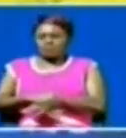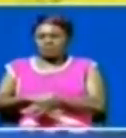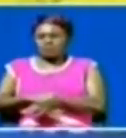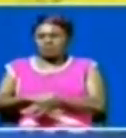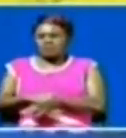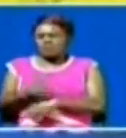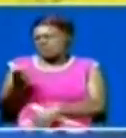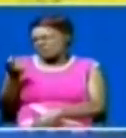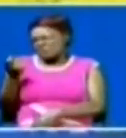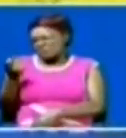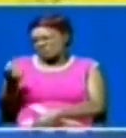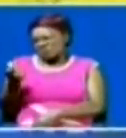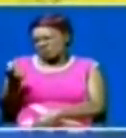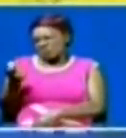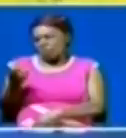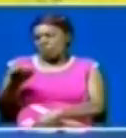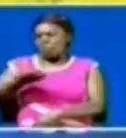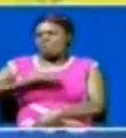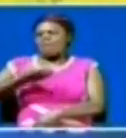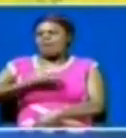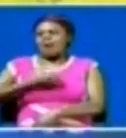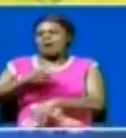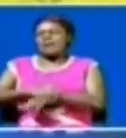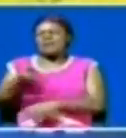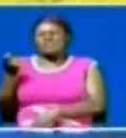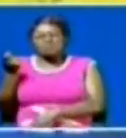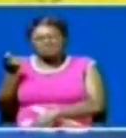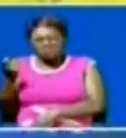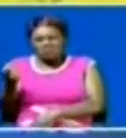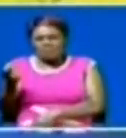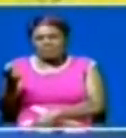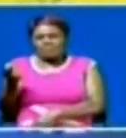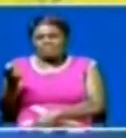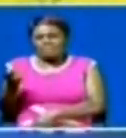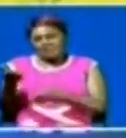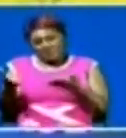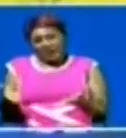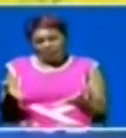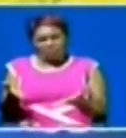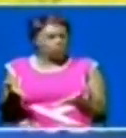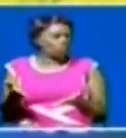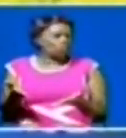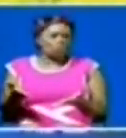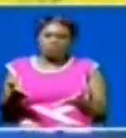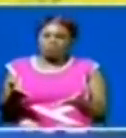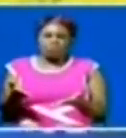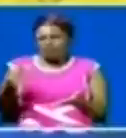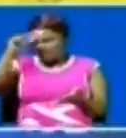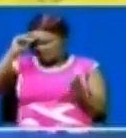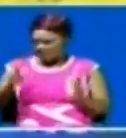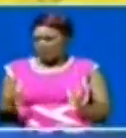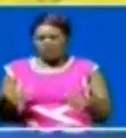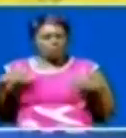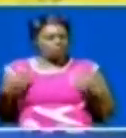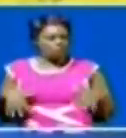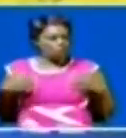pesa kidogo. Mimi nilipokuwa mea nilipata kidogo sana. Sasa hawa wako saa hii kama kavana wanapata